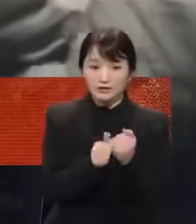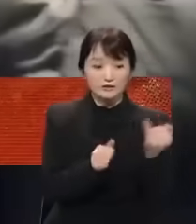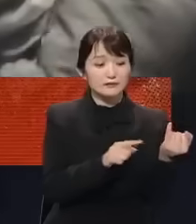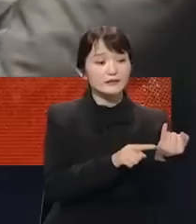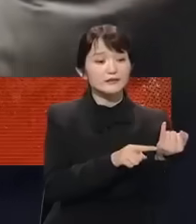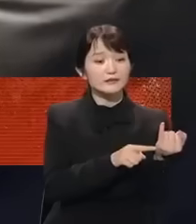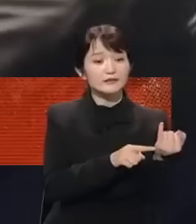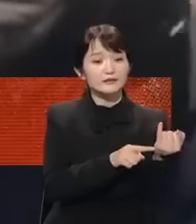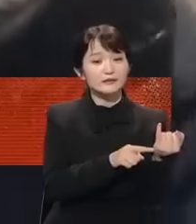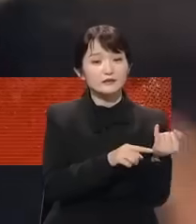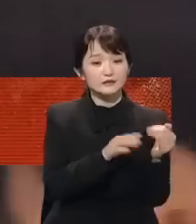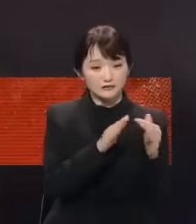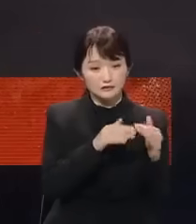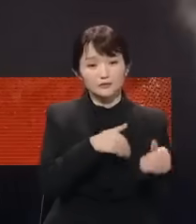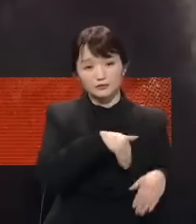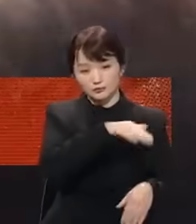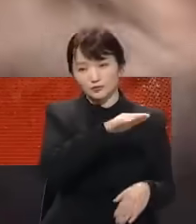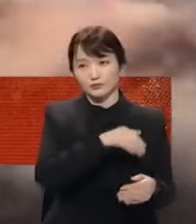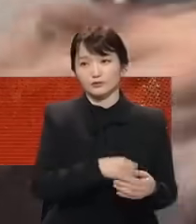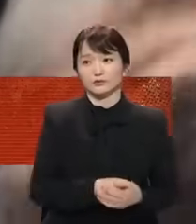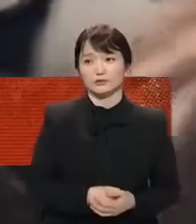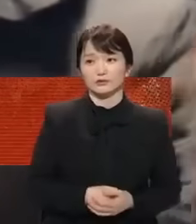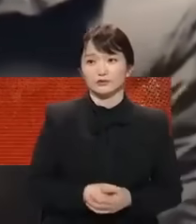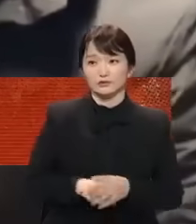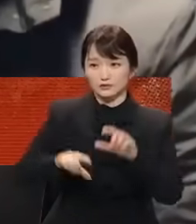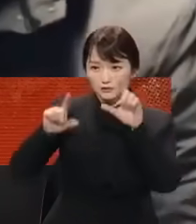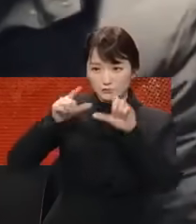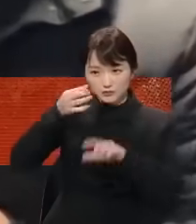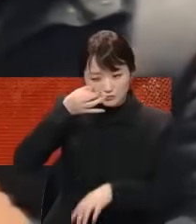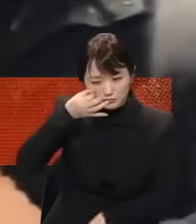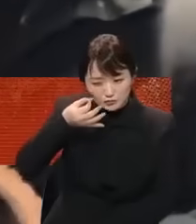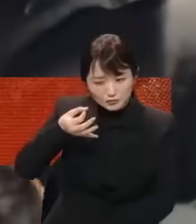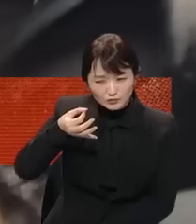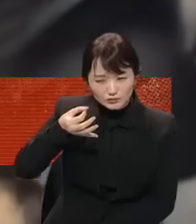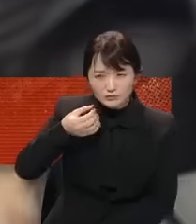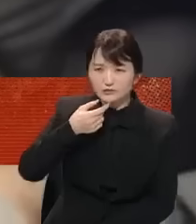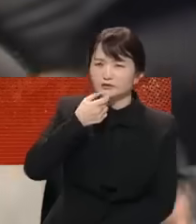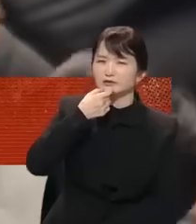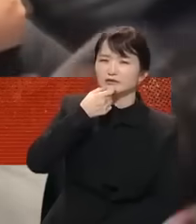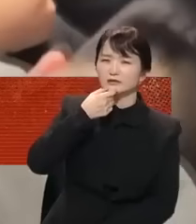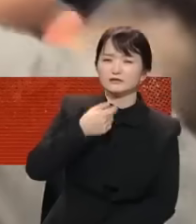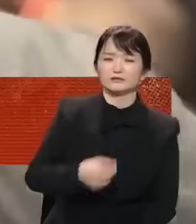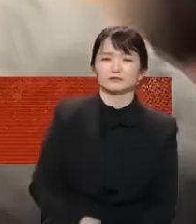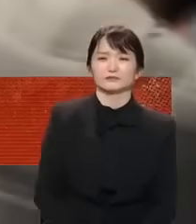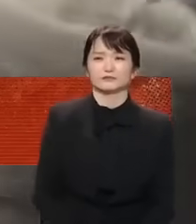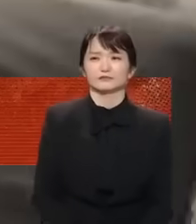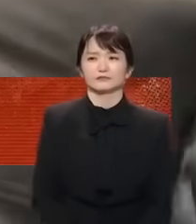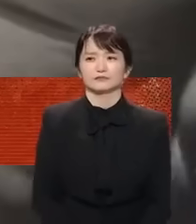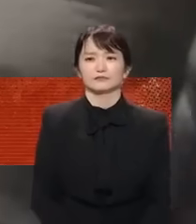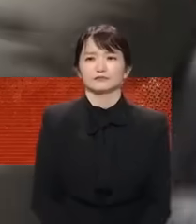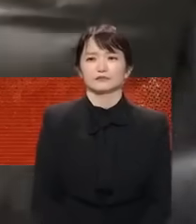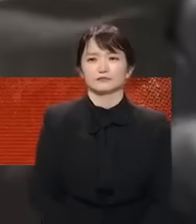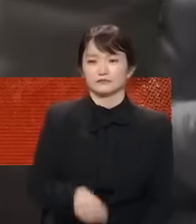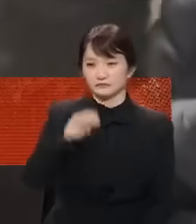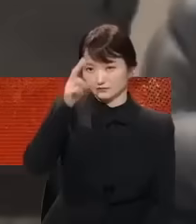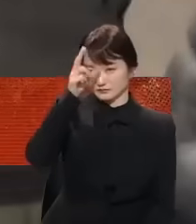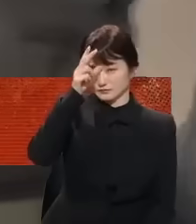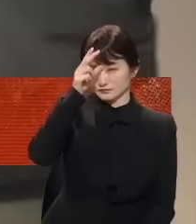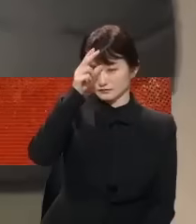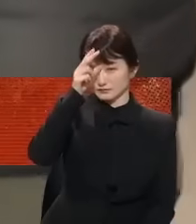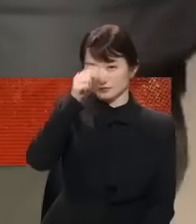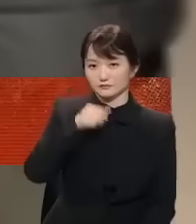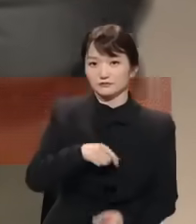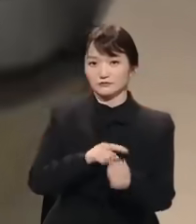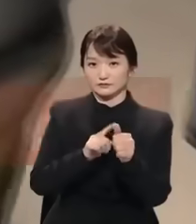사람 집에 가야 돼요라고 하니까 아마 저 모습을 갖다가 보여주고 싶지 않았겠죠 그래서 실제로 이 경찰에 따르면이